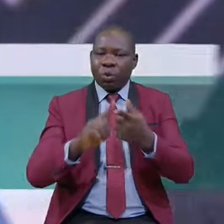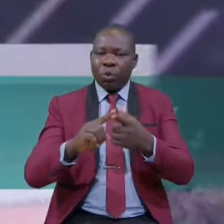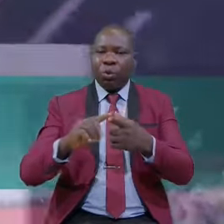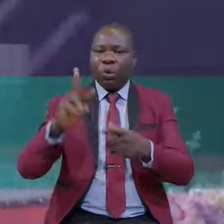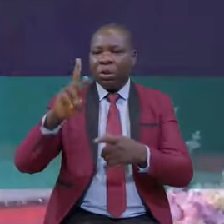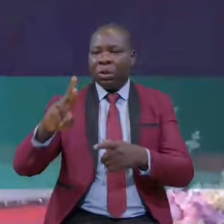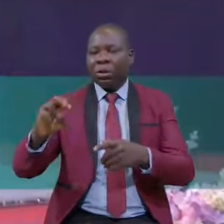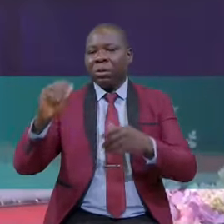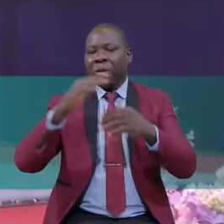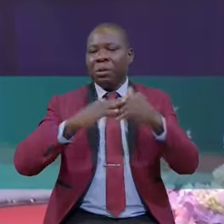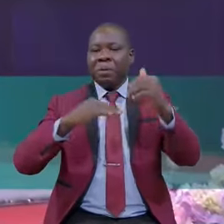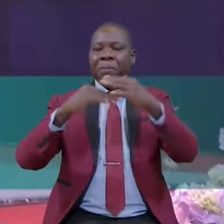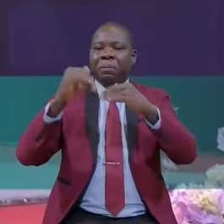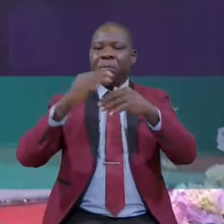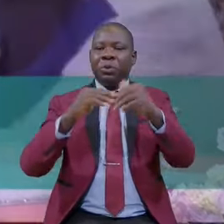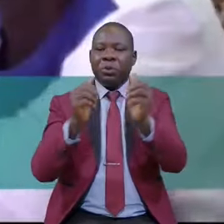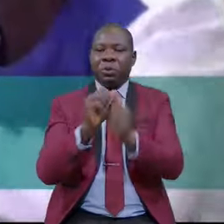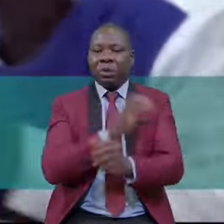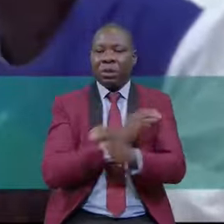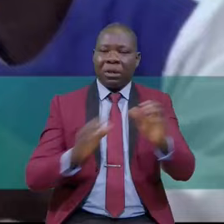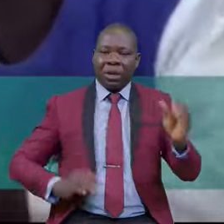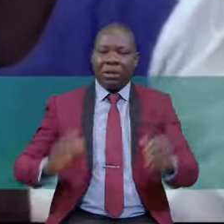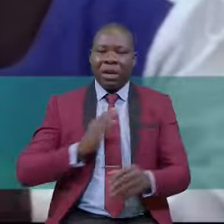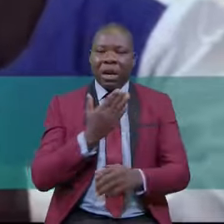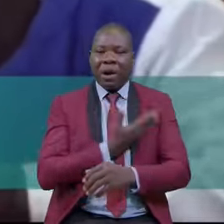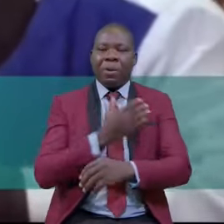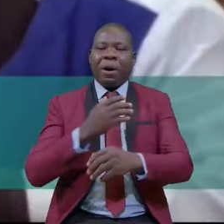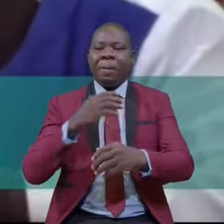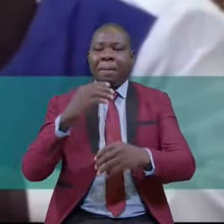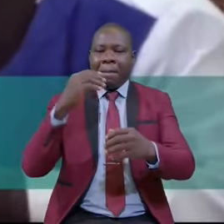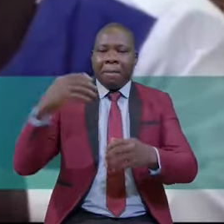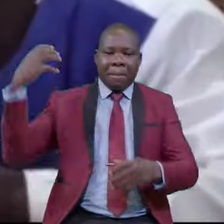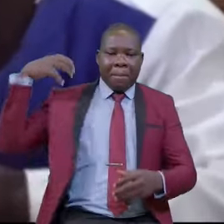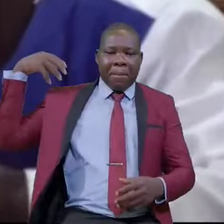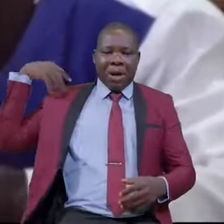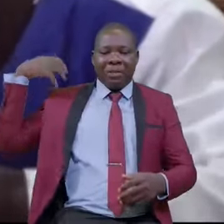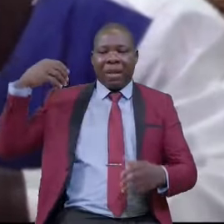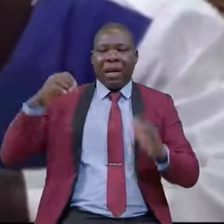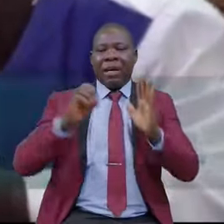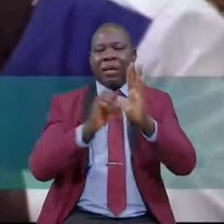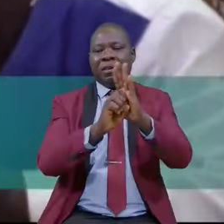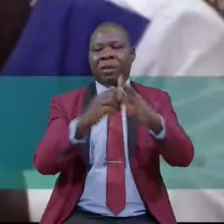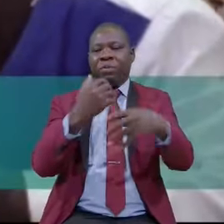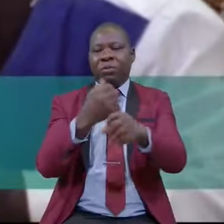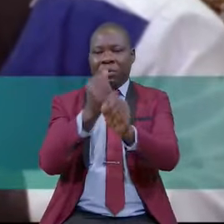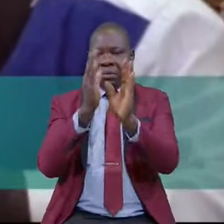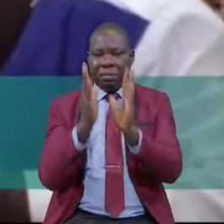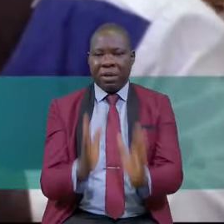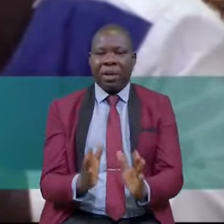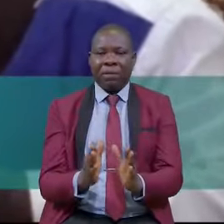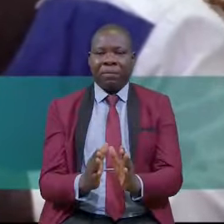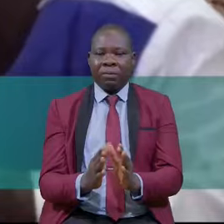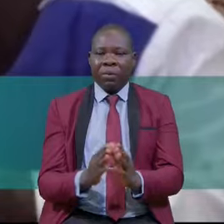créateur. Il le fera dans ta vie. Premier point alors, le renouvellement et